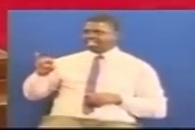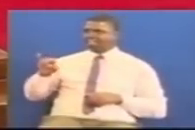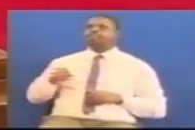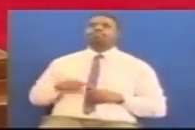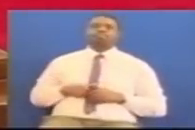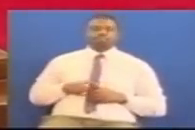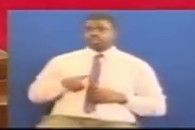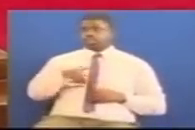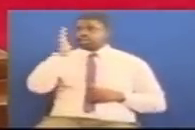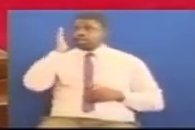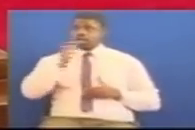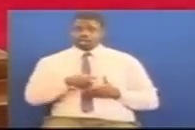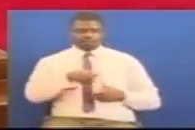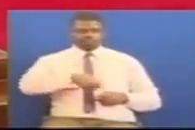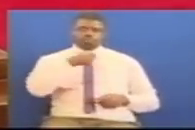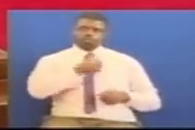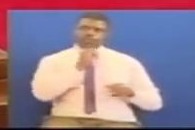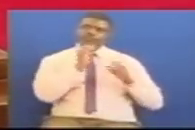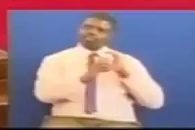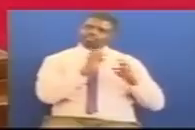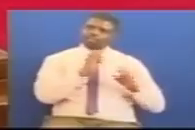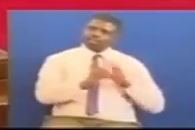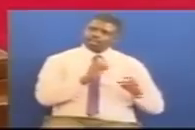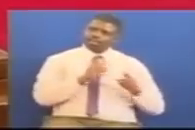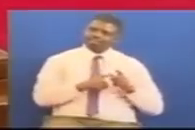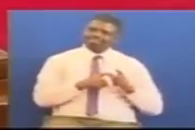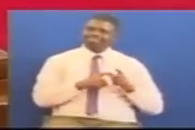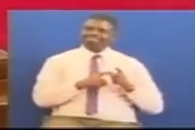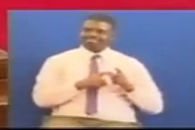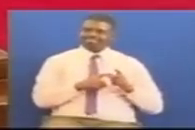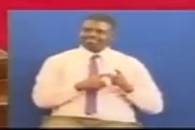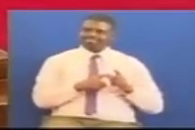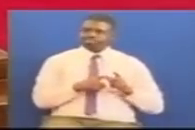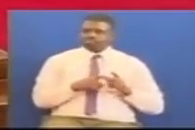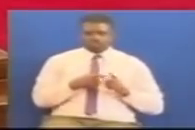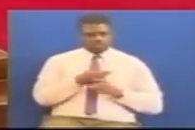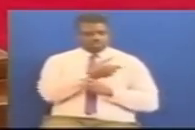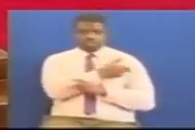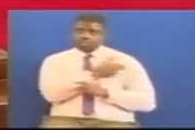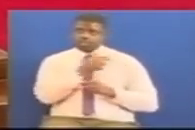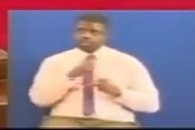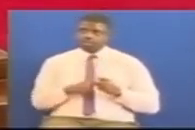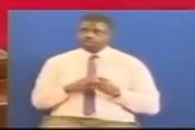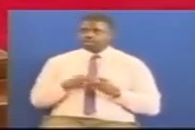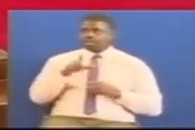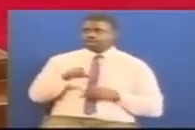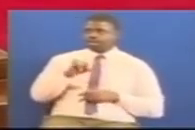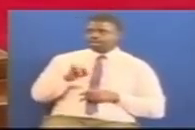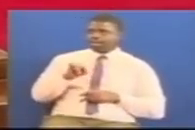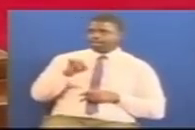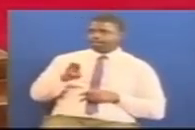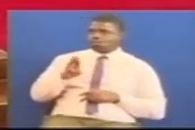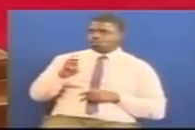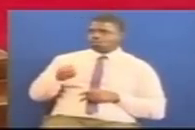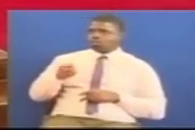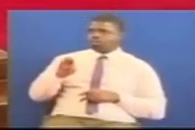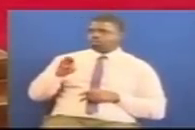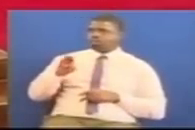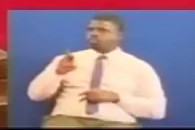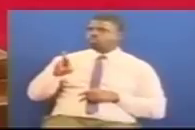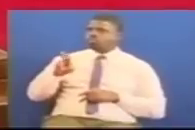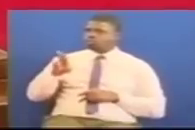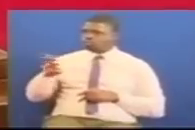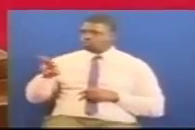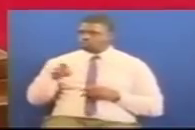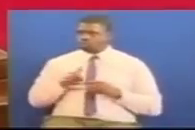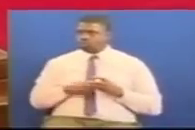wote iliviainisha vijiji vya kata za Sindano, Lipumburu na Mtona,